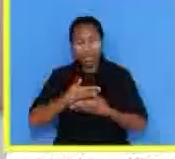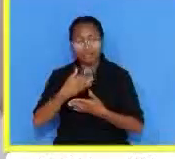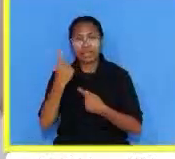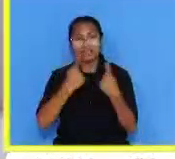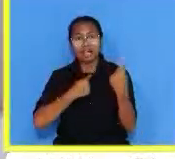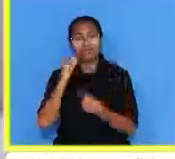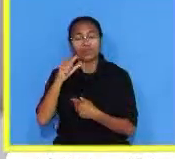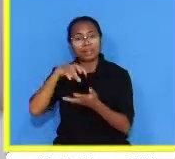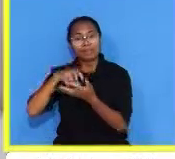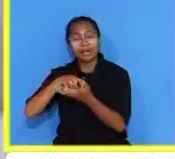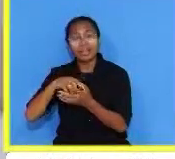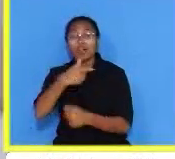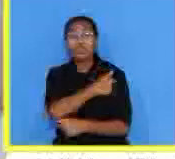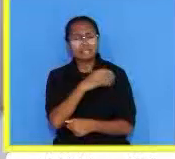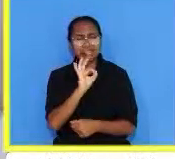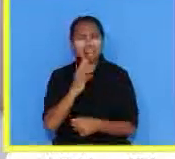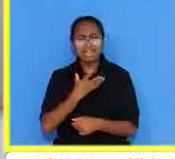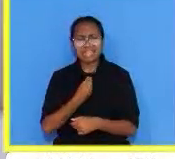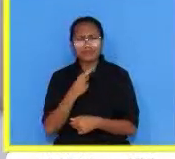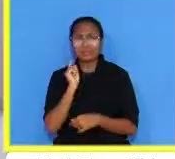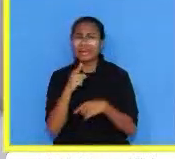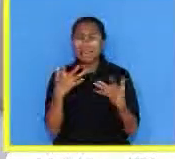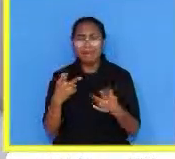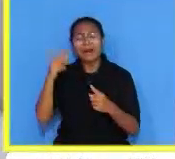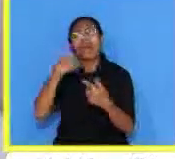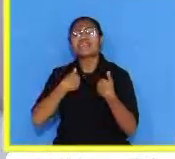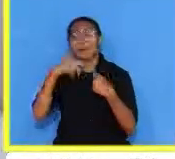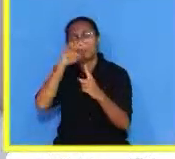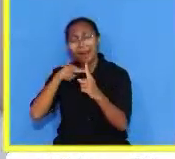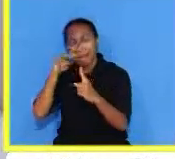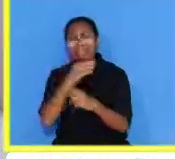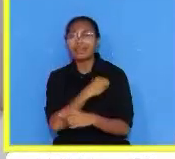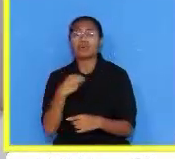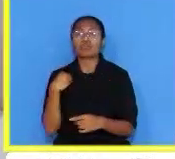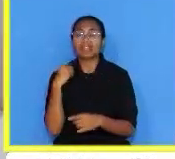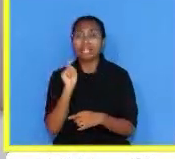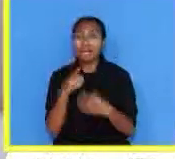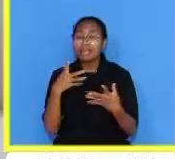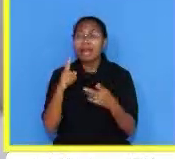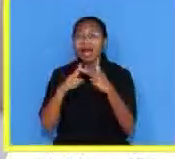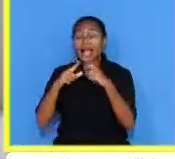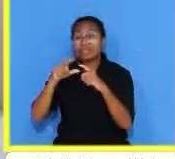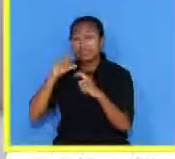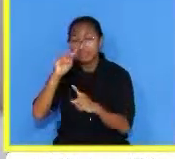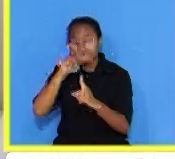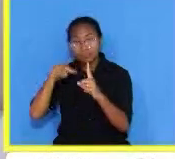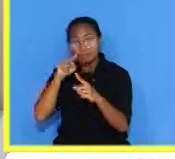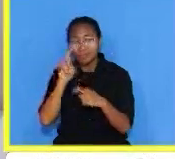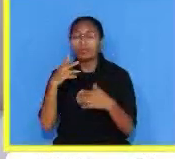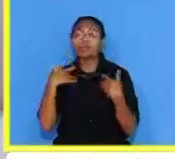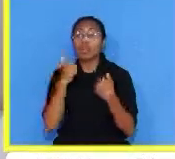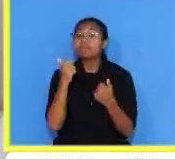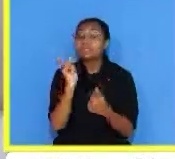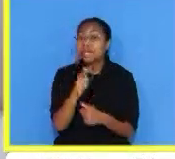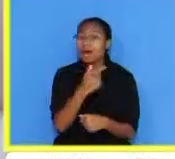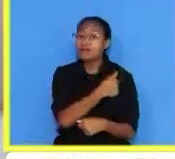tempat vaksinasi, jangan takut karena pasti akan di screening. Dan hasil screening lah yang menentukan untuk